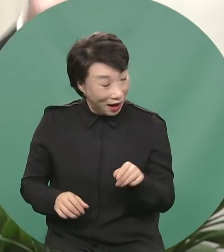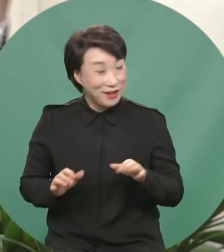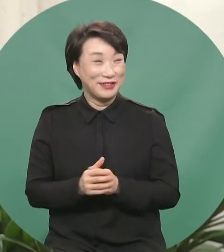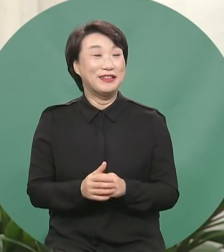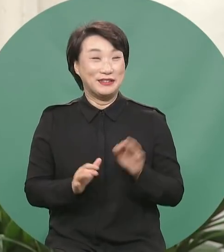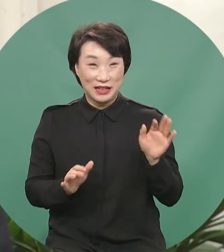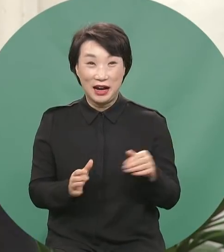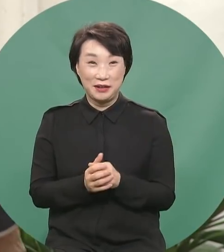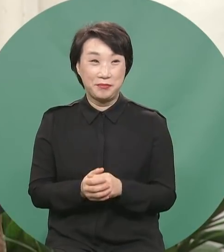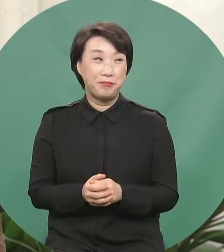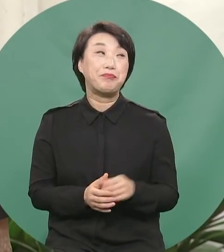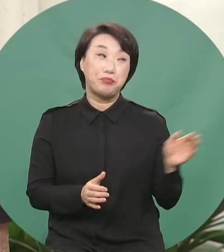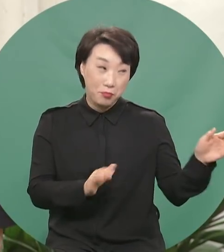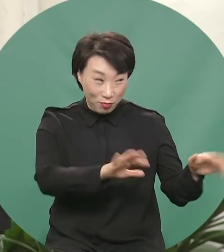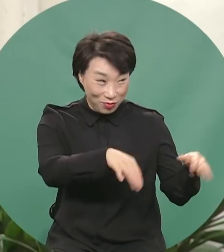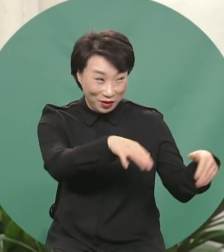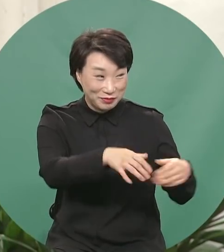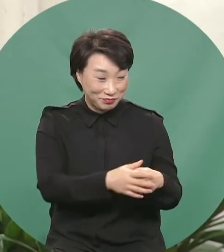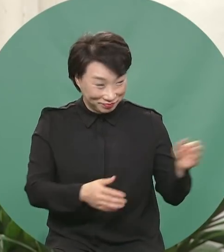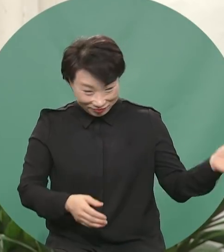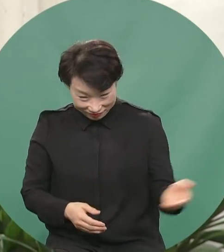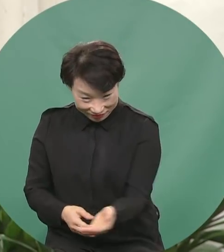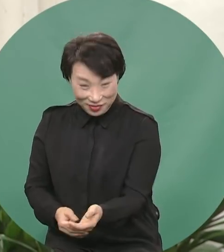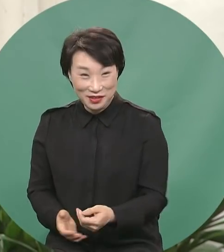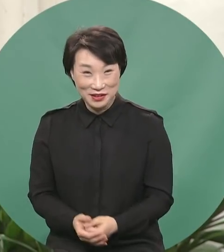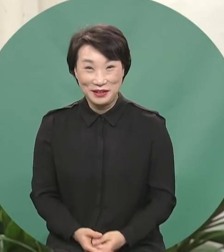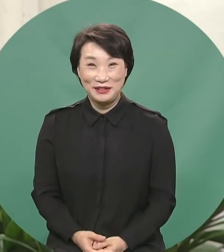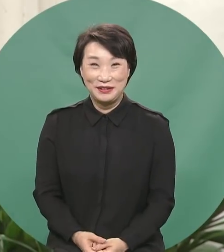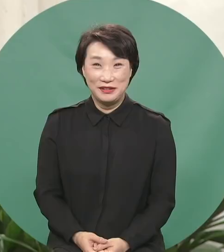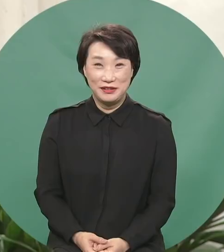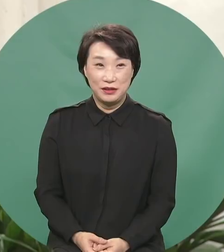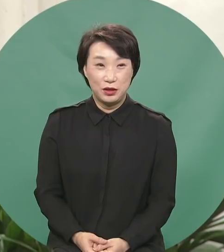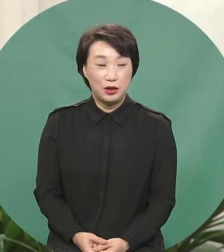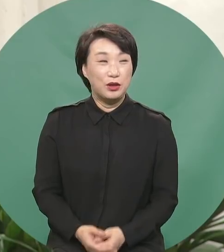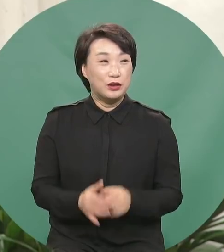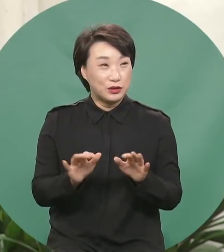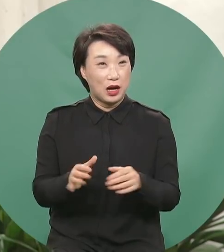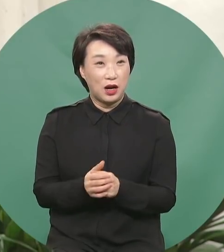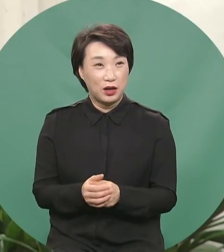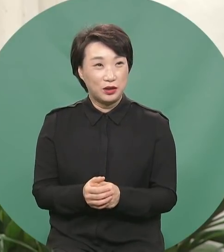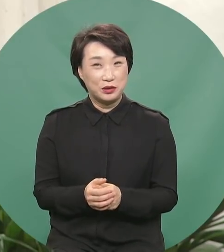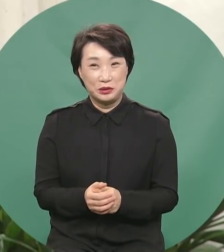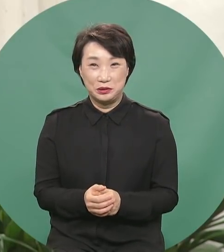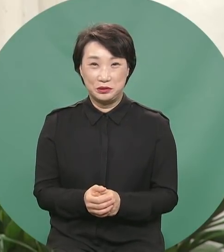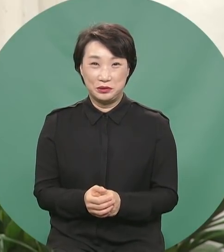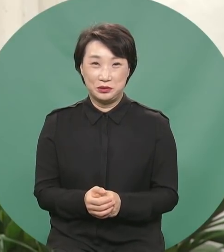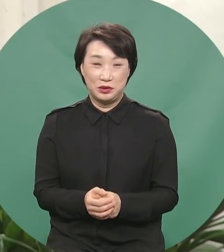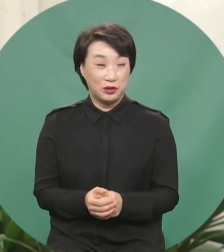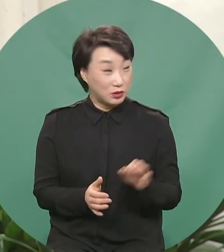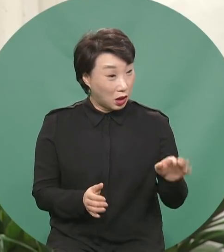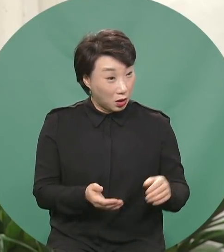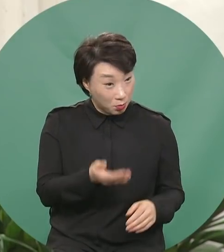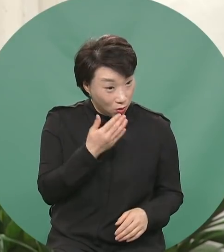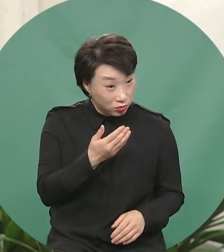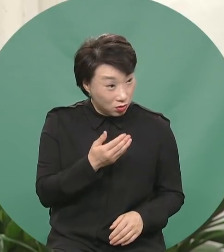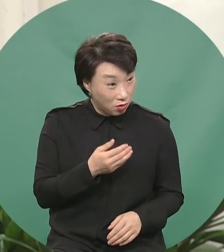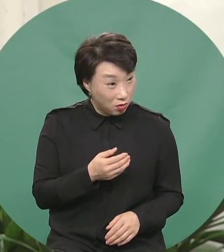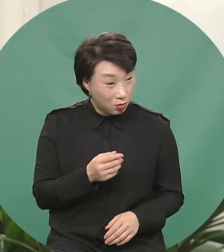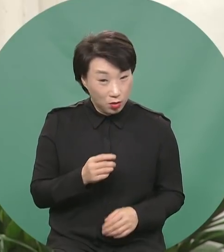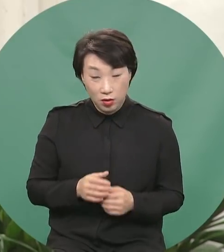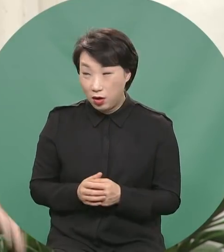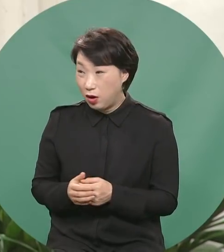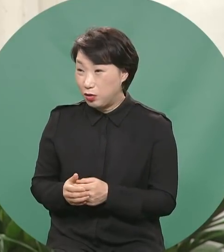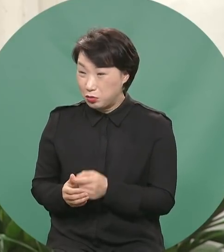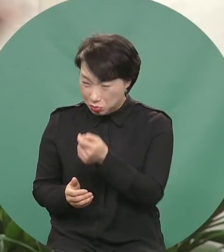거지에게 문 앞에서 손님께서 먹을 것 한 줄